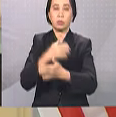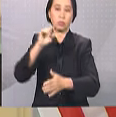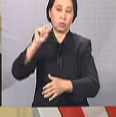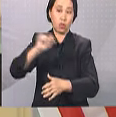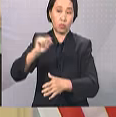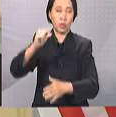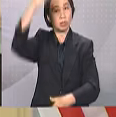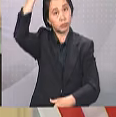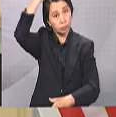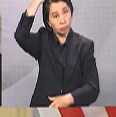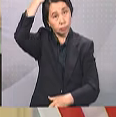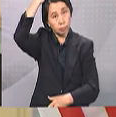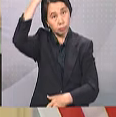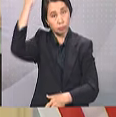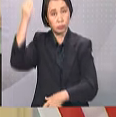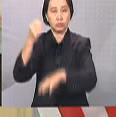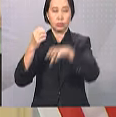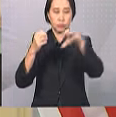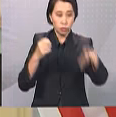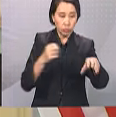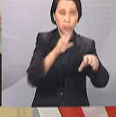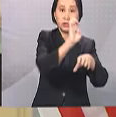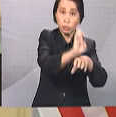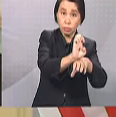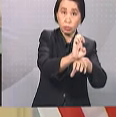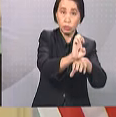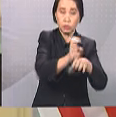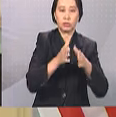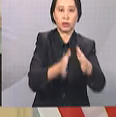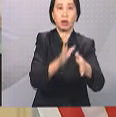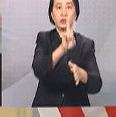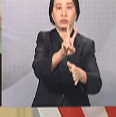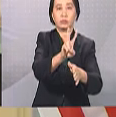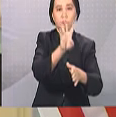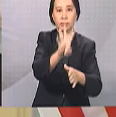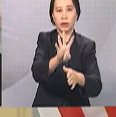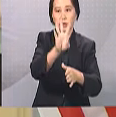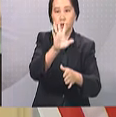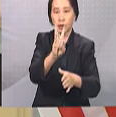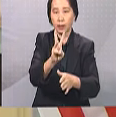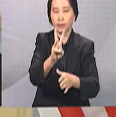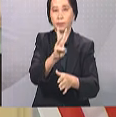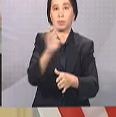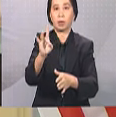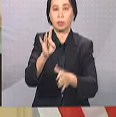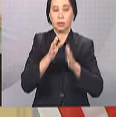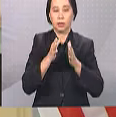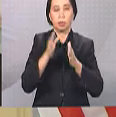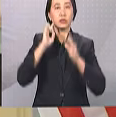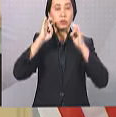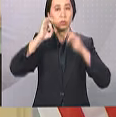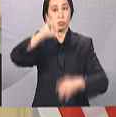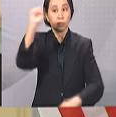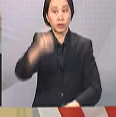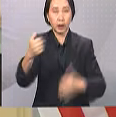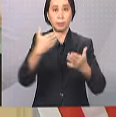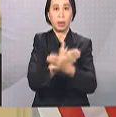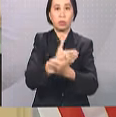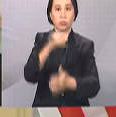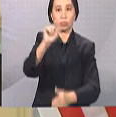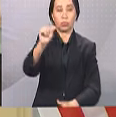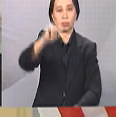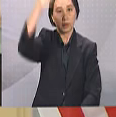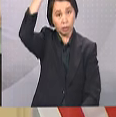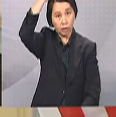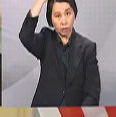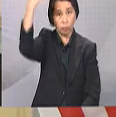Selangor, Zon E Jalan 2, 4, 6 dan 8 Selayang Baru Gombak Selangor,